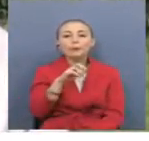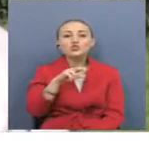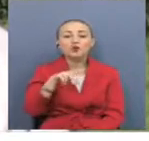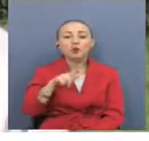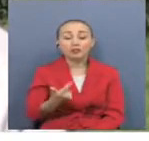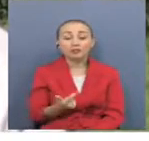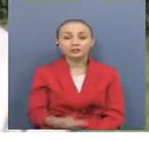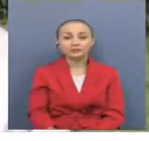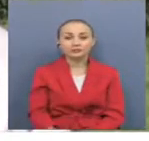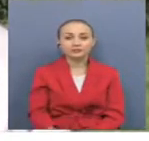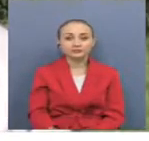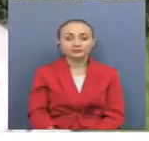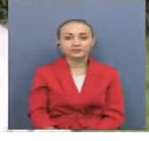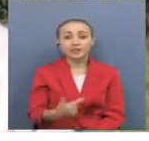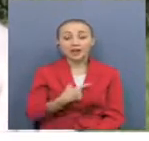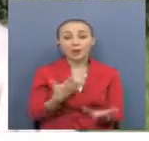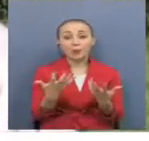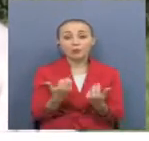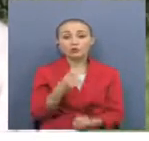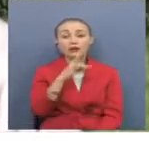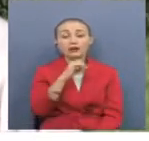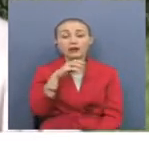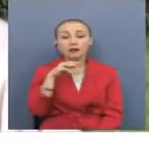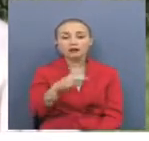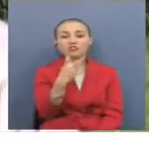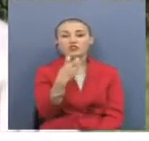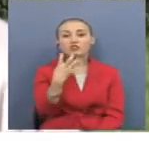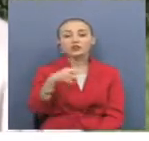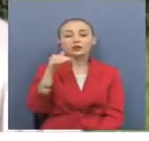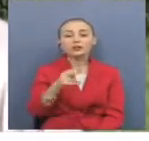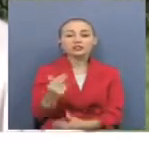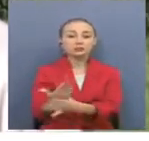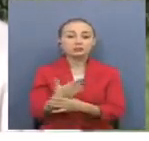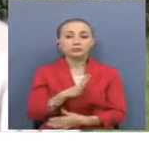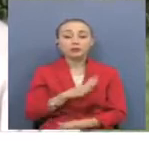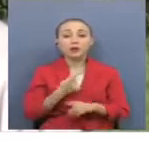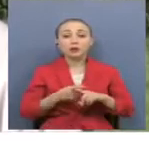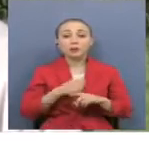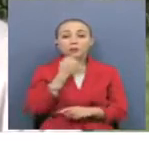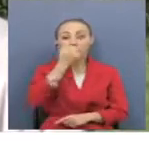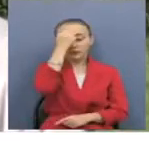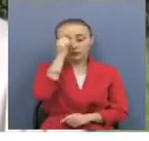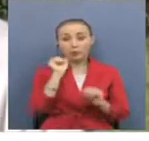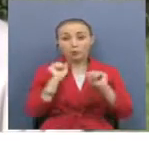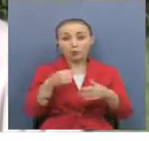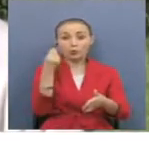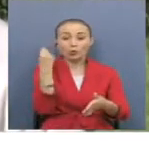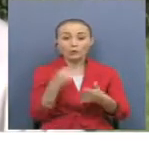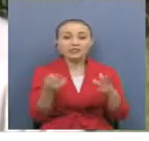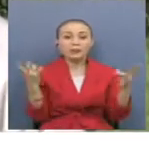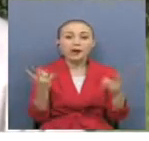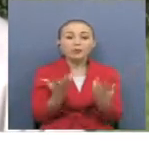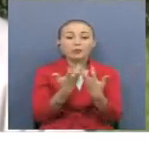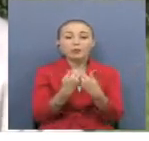240 мың безвозмездік қайтарымсыз грантын ұтып алдым. Соның арқасында керек құралдарымды бәрін алып, міне қазіргі